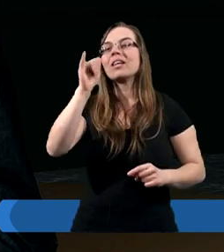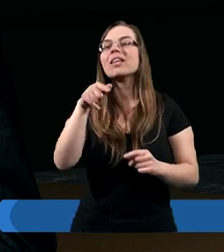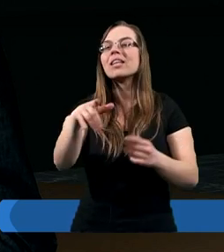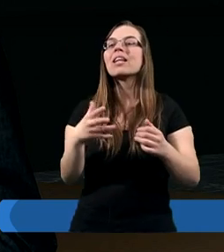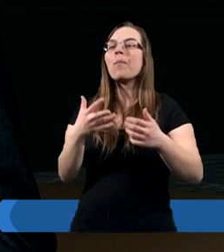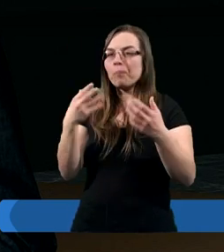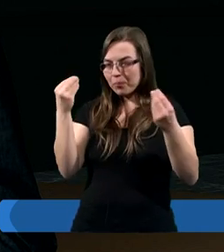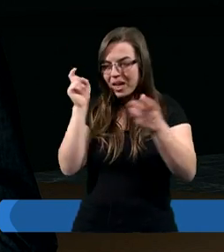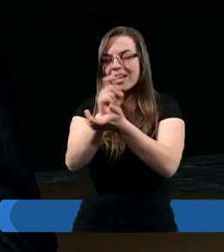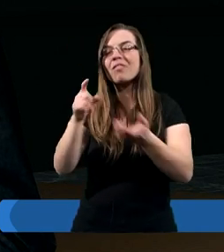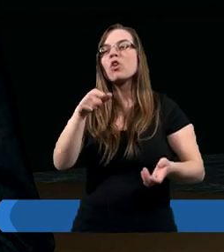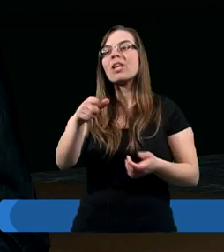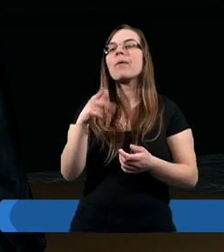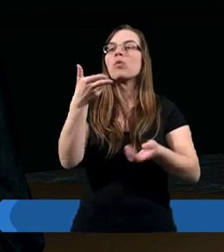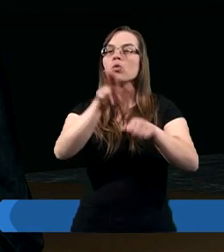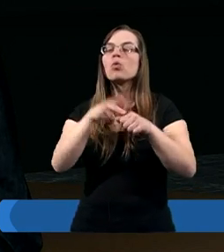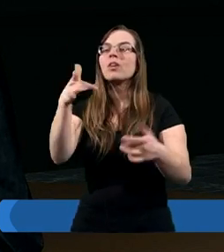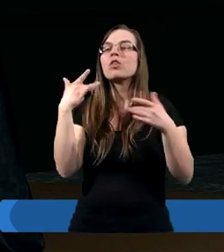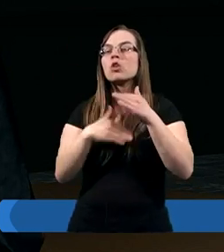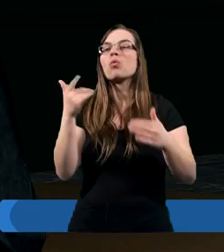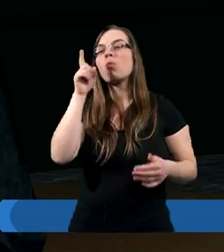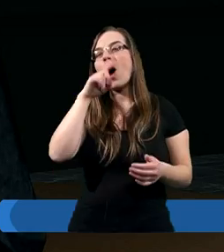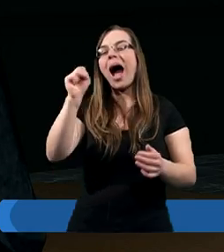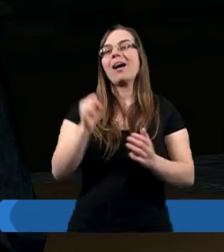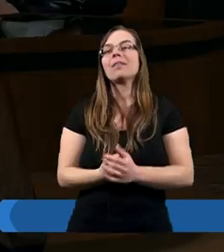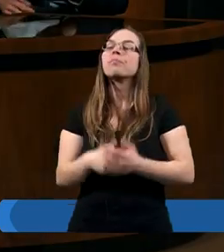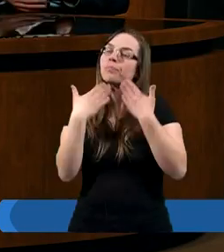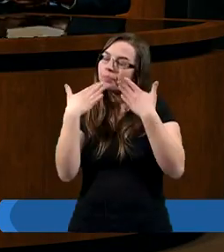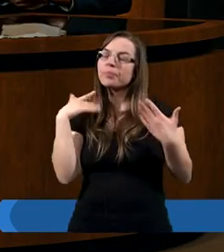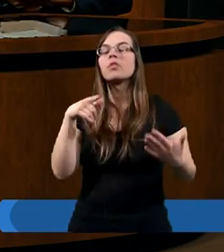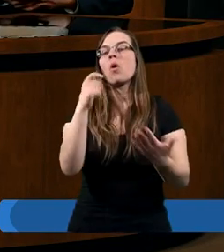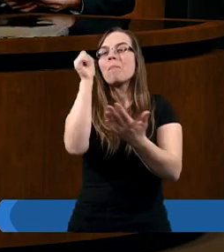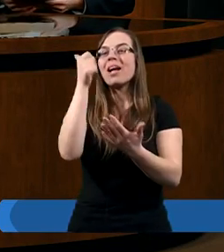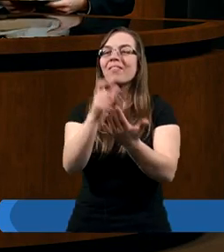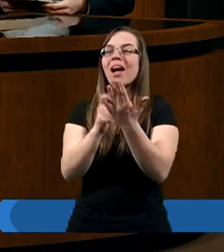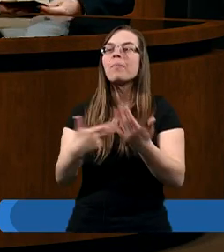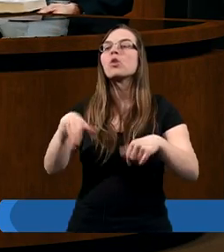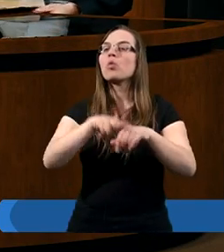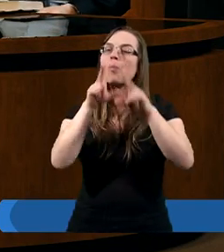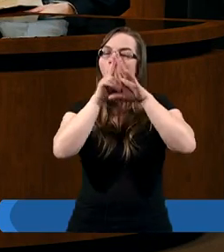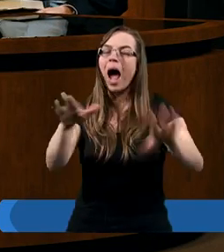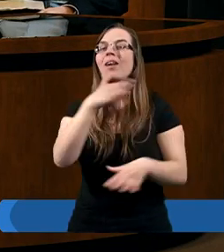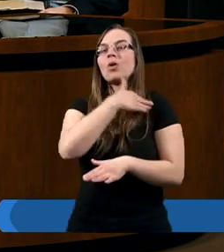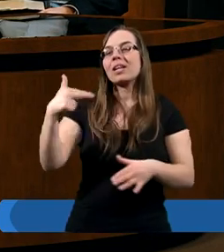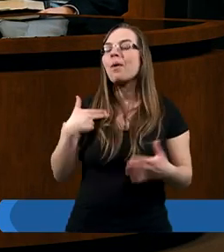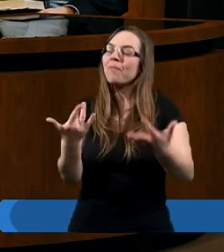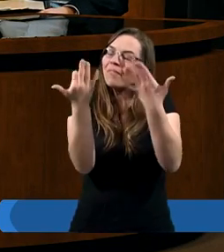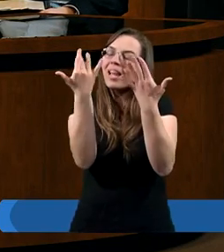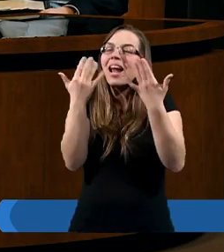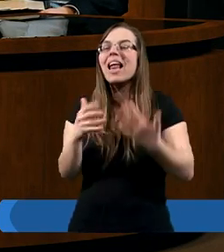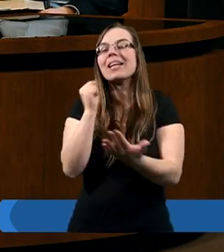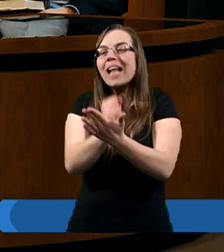lecz oblicze Pańskie przeciwko tym, którzy czynią zło. Dziękuję. To pierwszy fragment, który pokazuje nam wiele